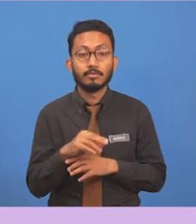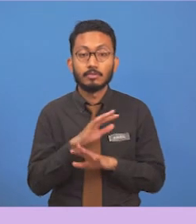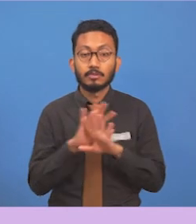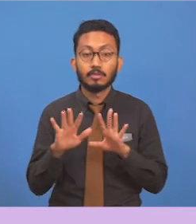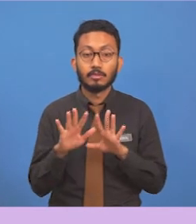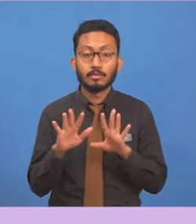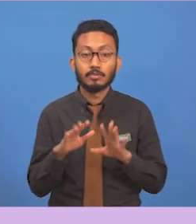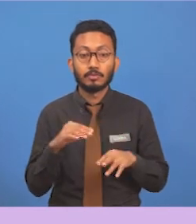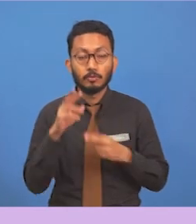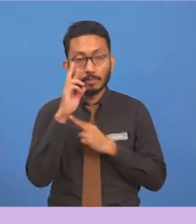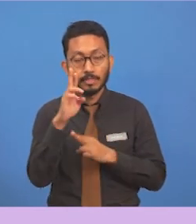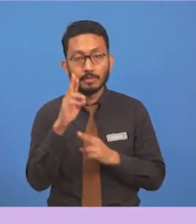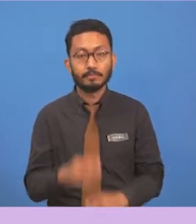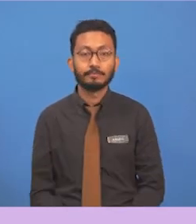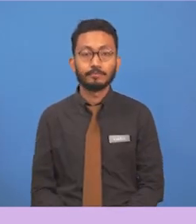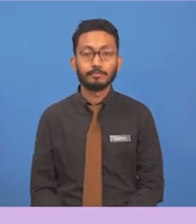hormat